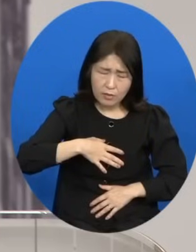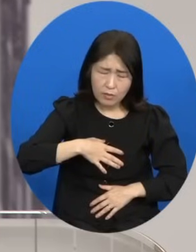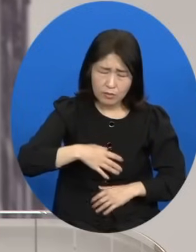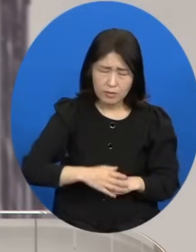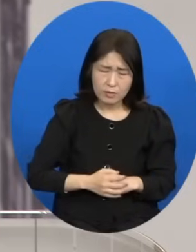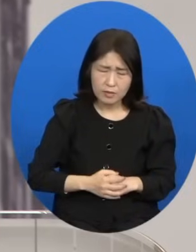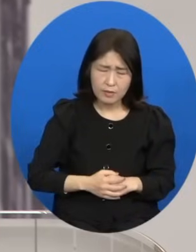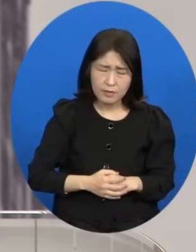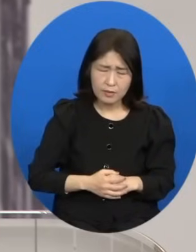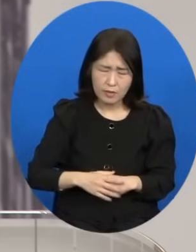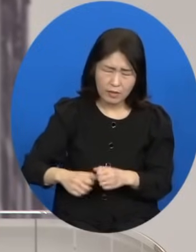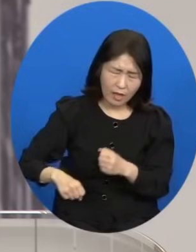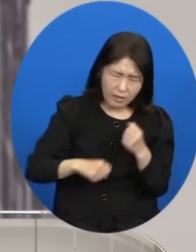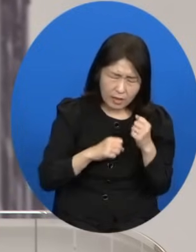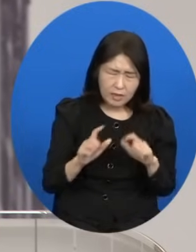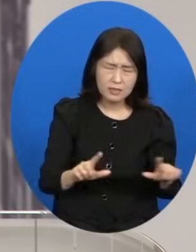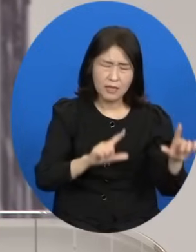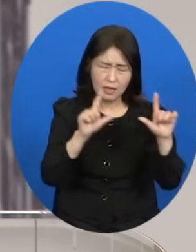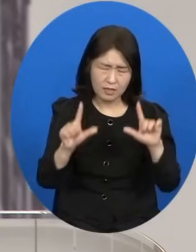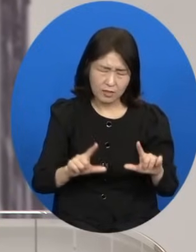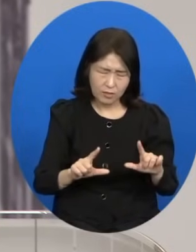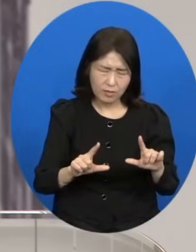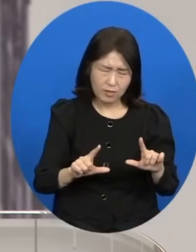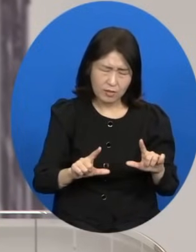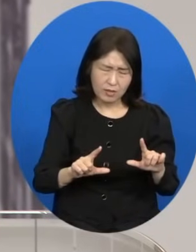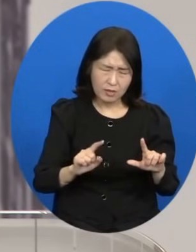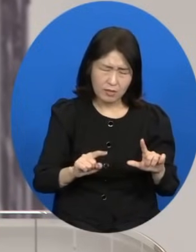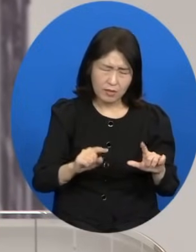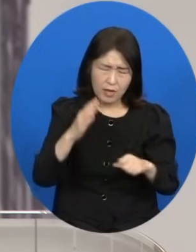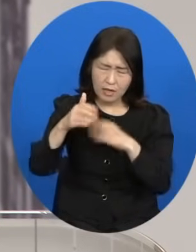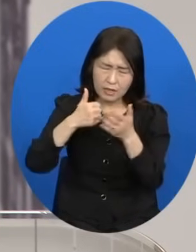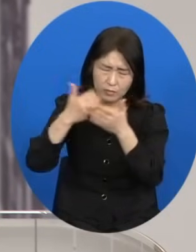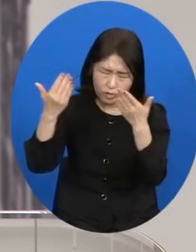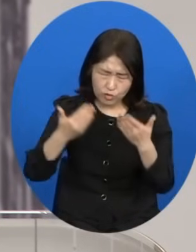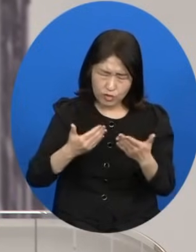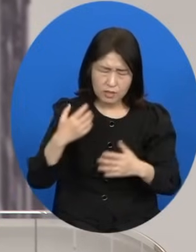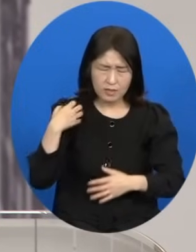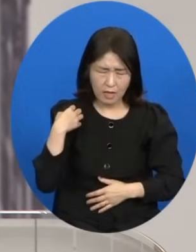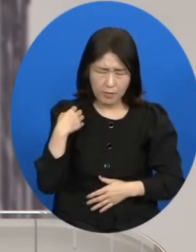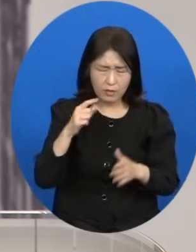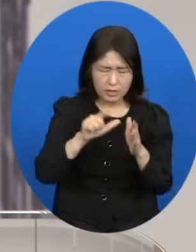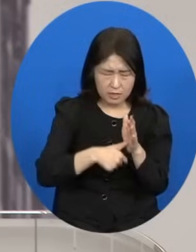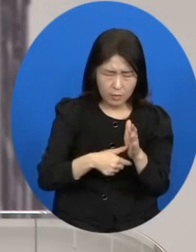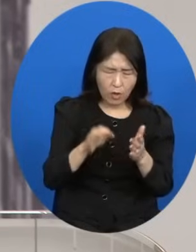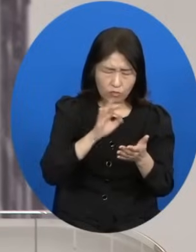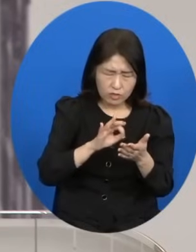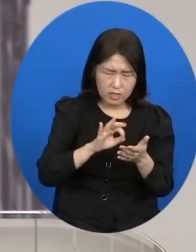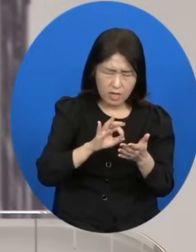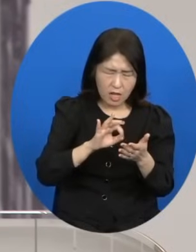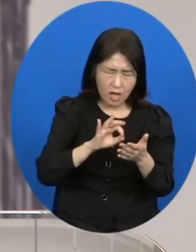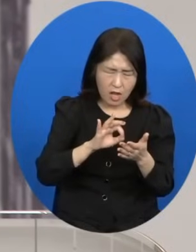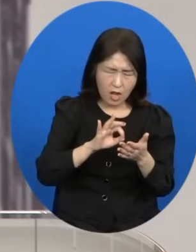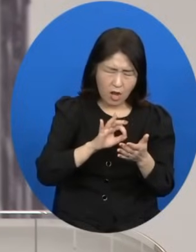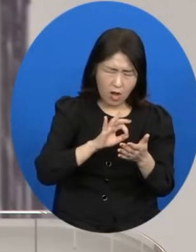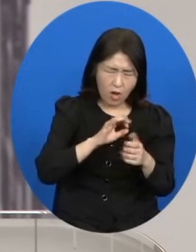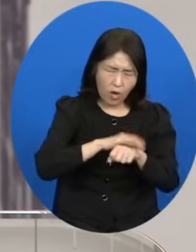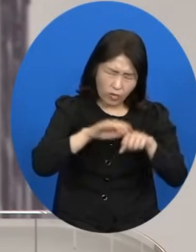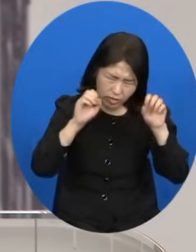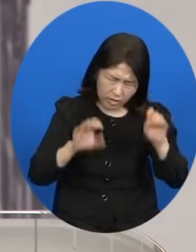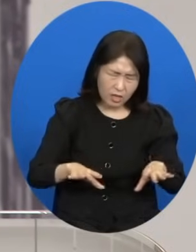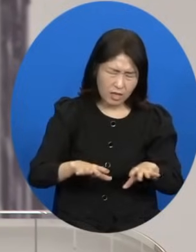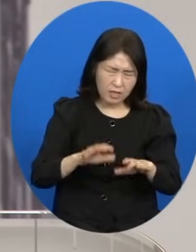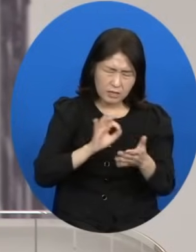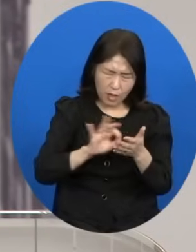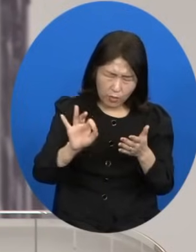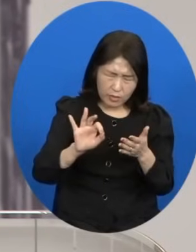나태 하여 게을러서 주님이 주신 귀한 생명과 사명과 시간과 물질을 허비하며 세월을 아끼지